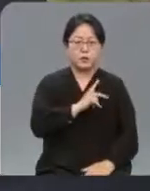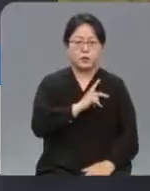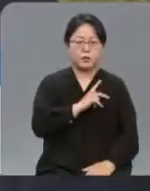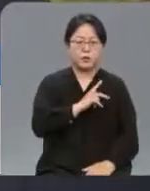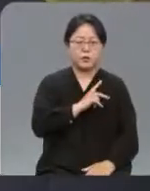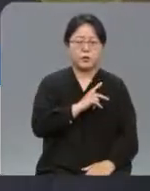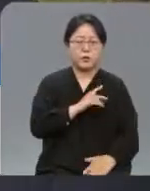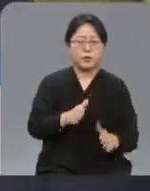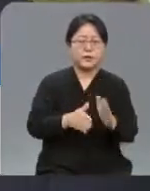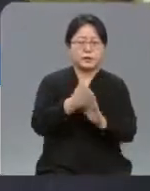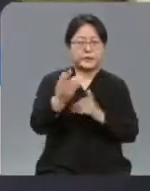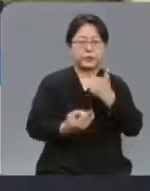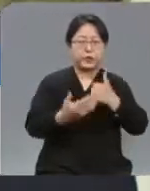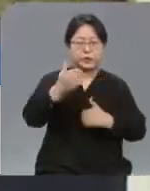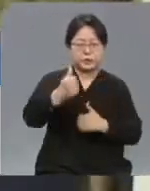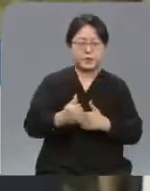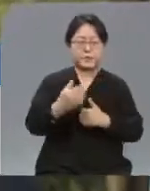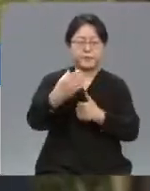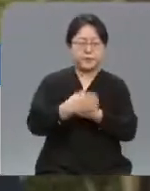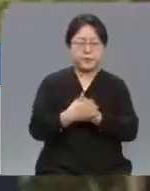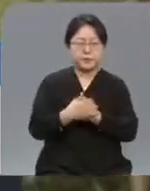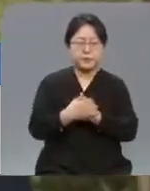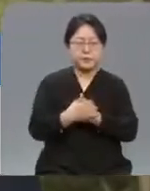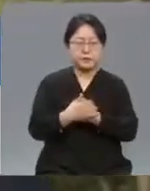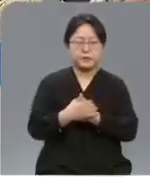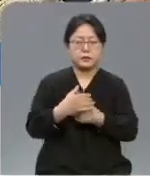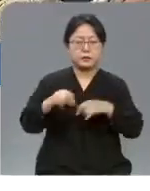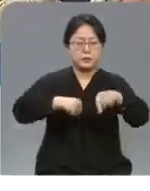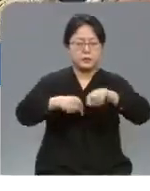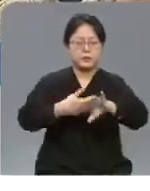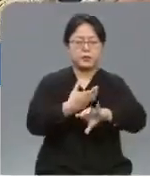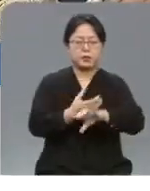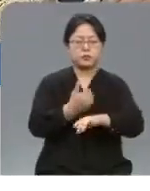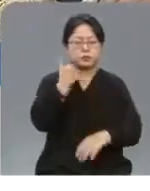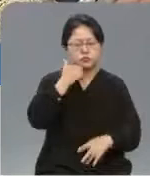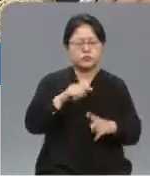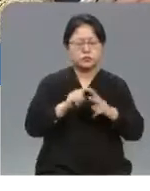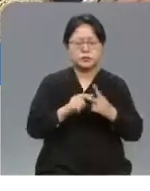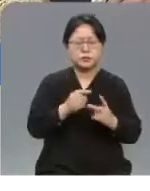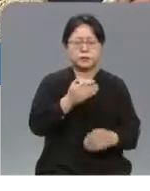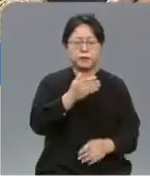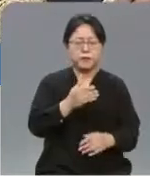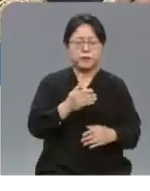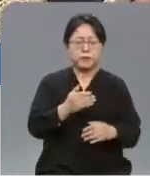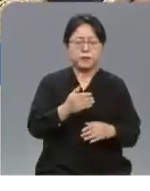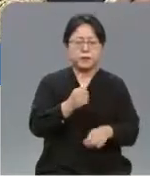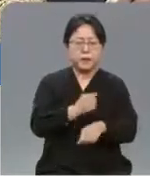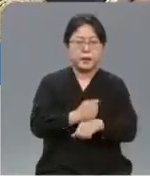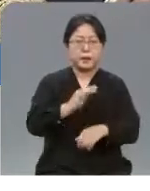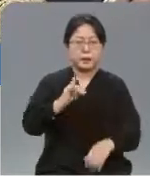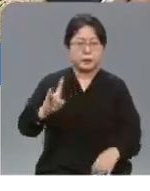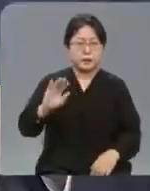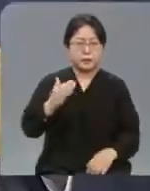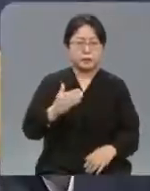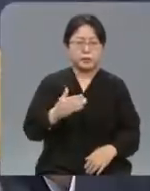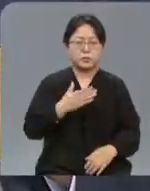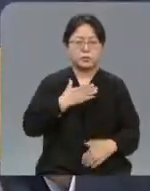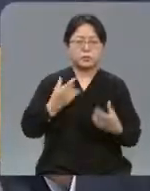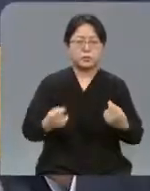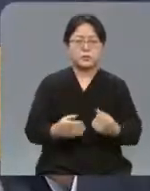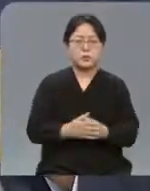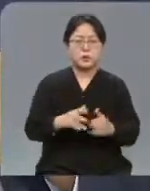당력을 다들 해와 쭉 체계 혹은 누가 되든 흔들이 해야 될 일이고 그래서 전 60 마찬가지입니다